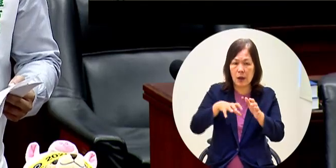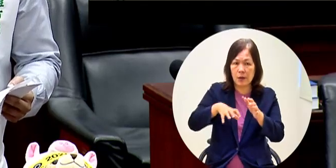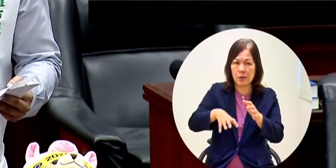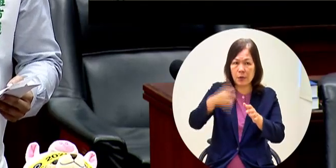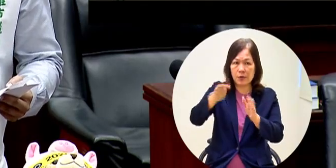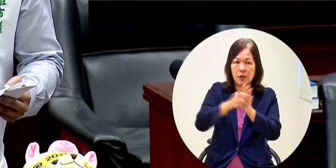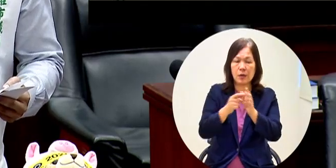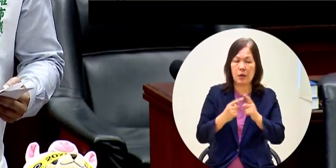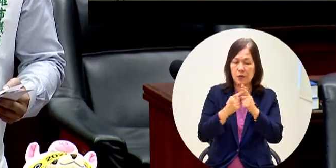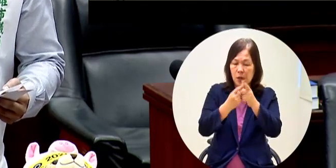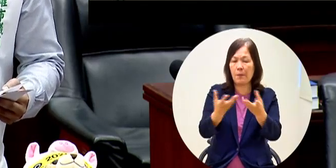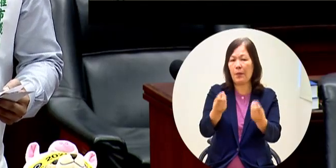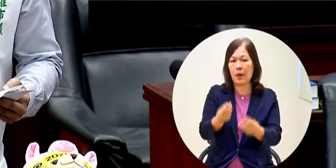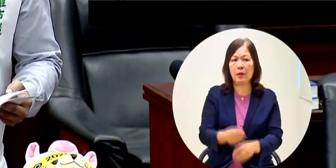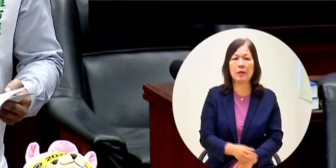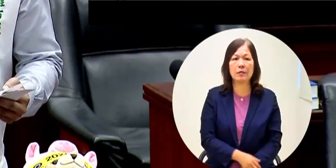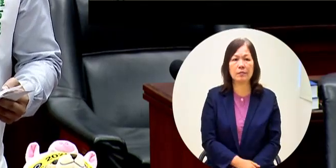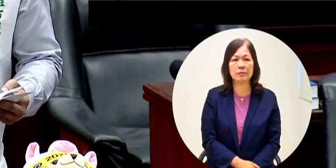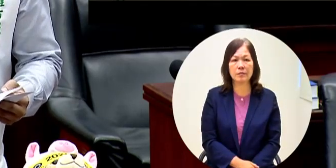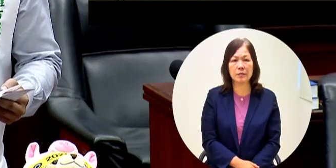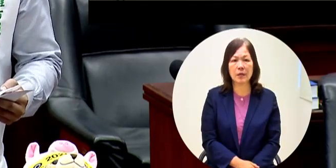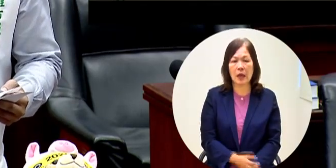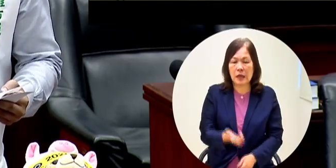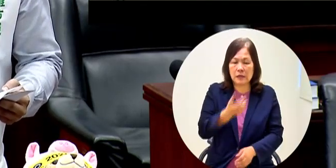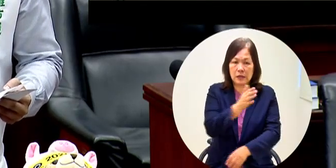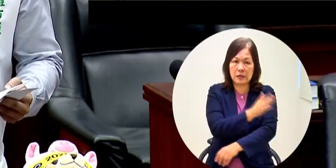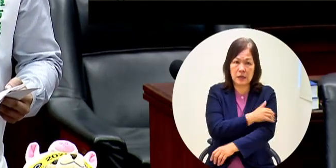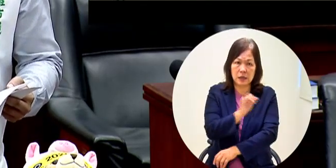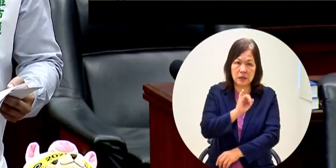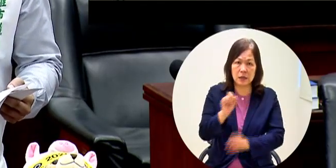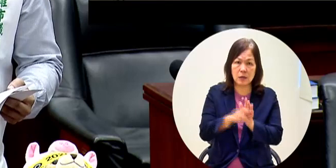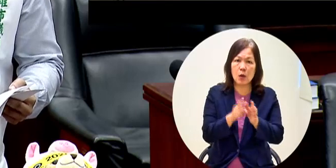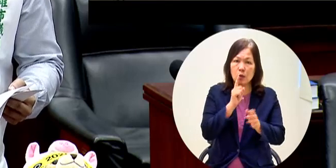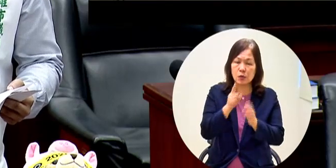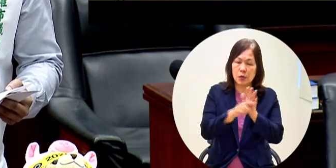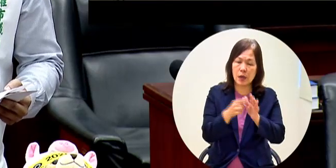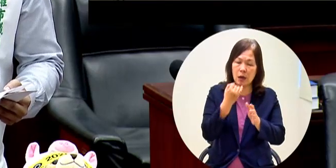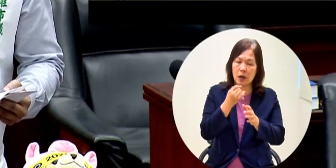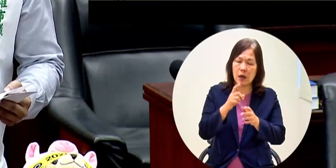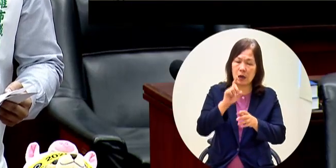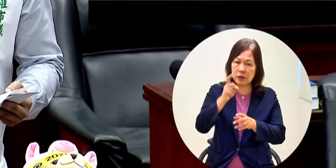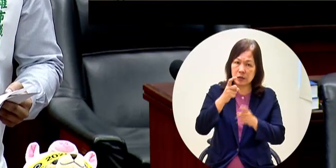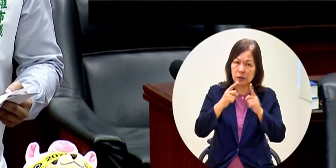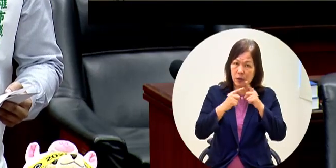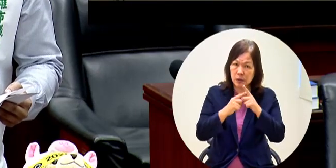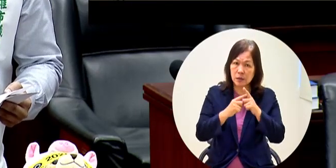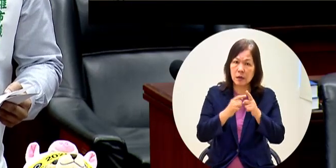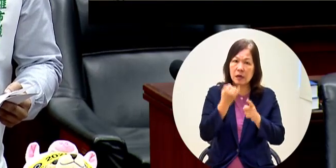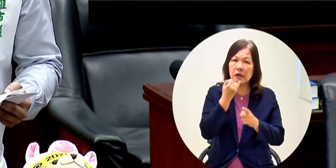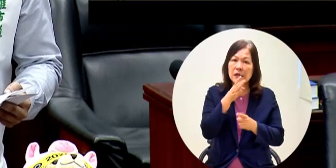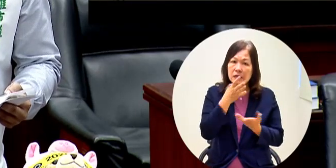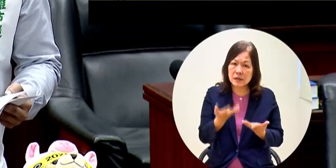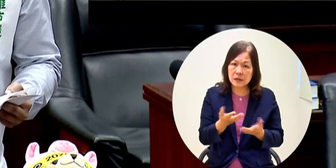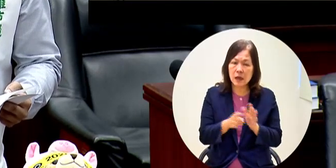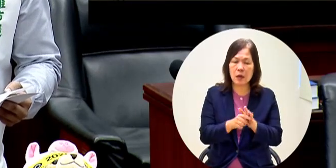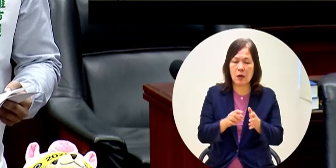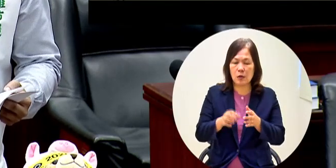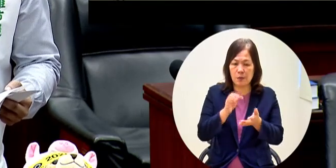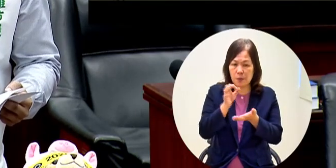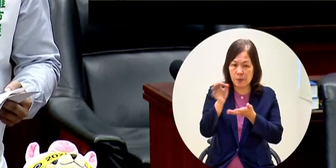去现场的啦。之前的陈局长说要10万人啊，结果嘞，哦，你总售出的票数